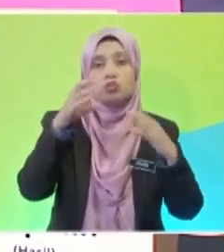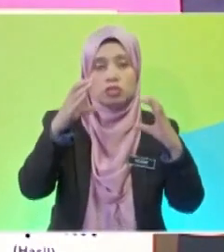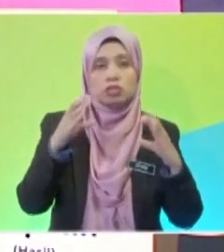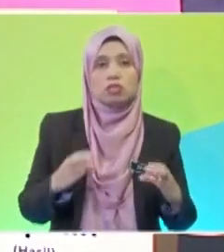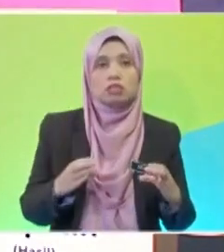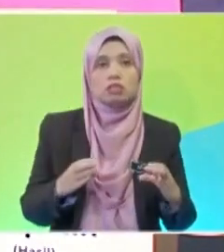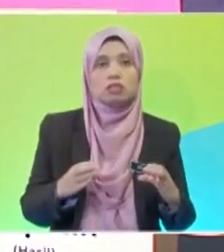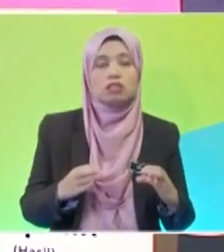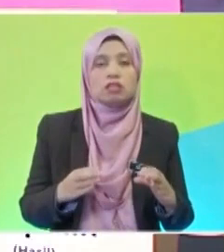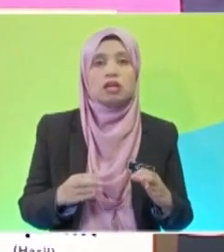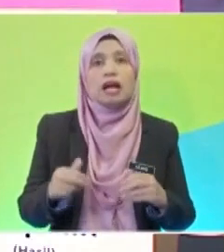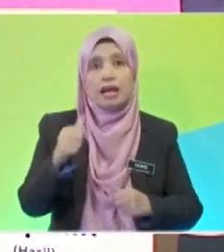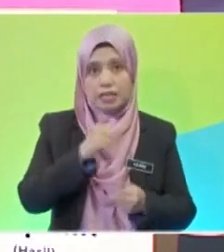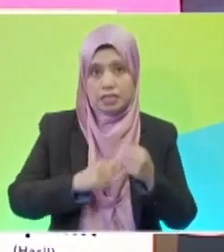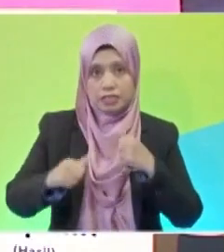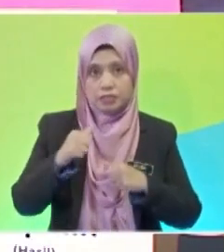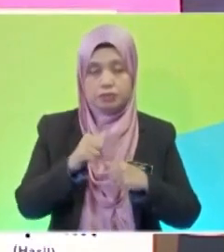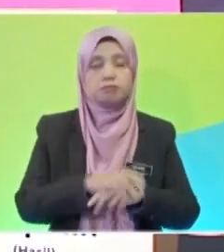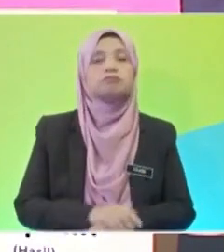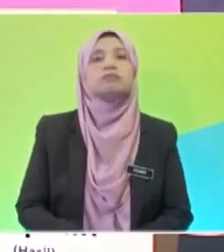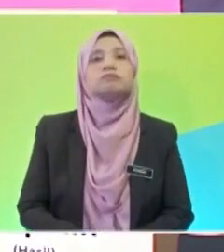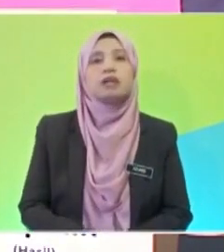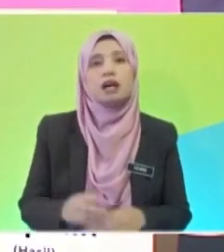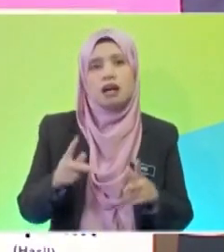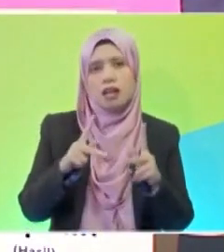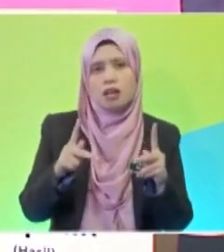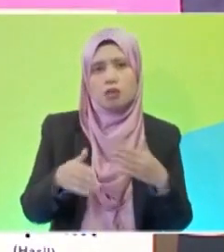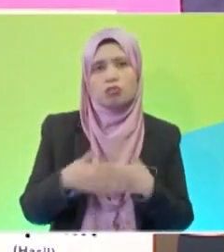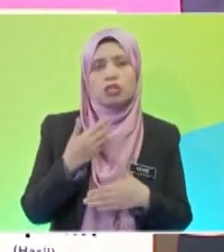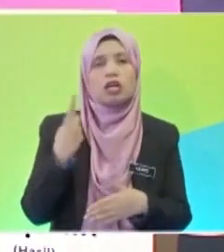kaedah analisis. Okey, kita pergi kepada kaedah perbandingan ni paling mudah.